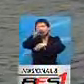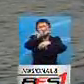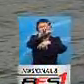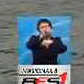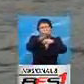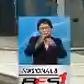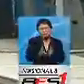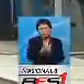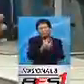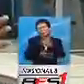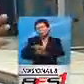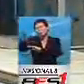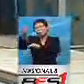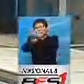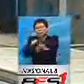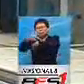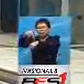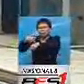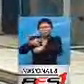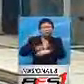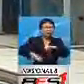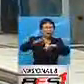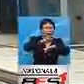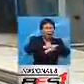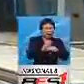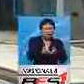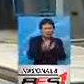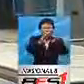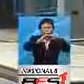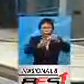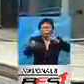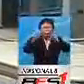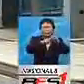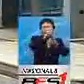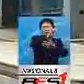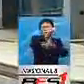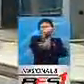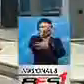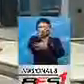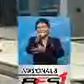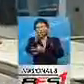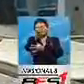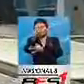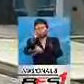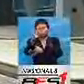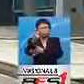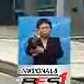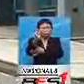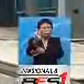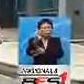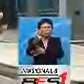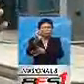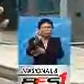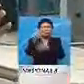Jiran saudara ketika ini saya berada di atas kapal dengan nombor pendaftaran sa2627 Pang 5 Pang F